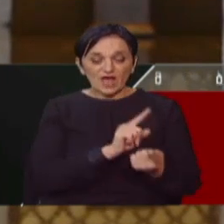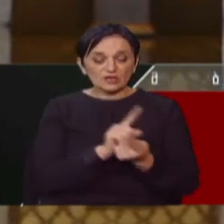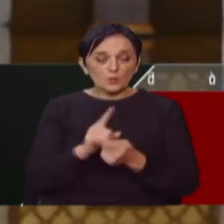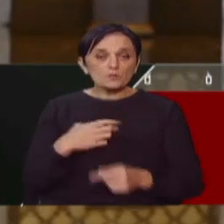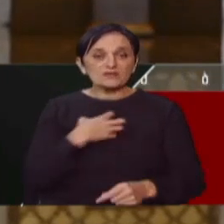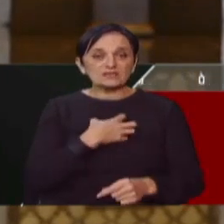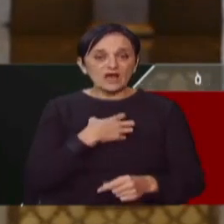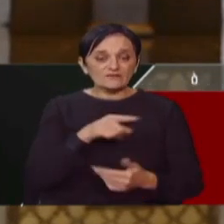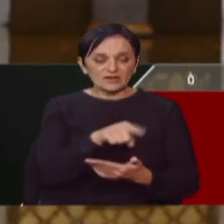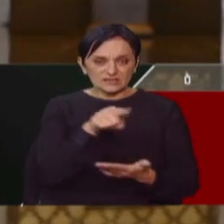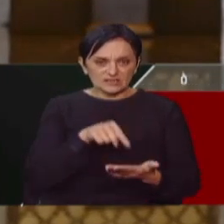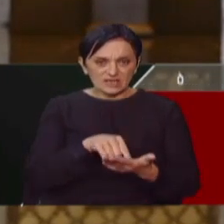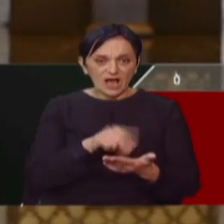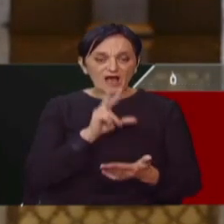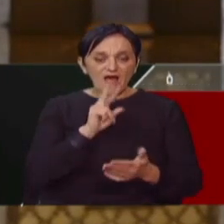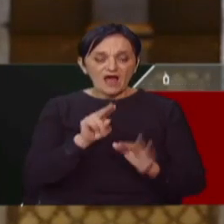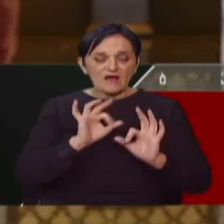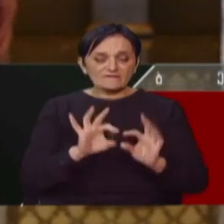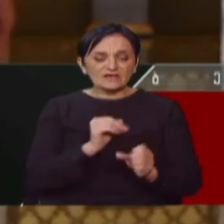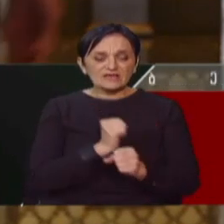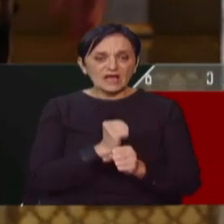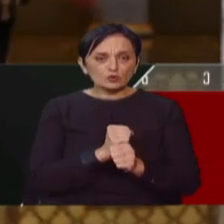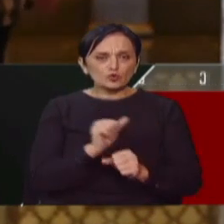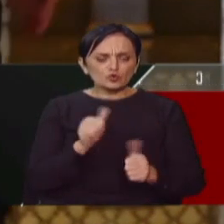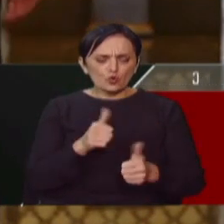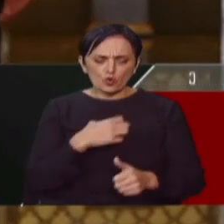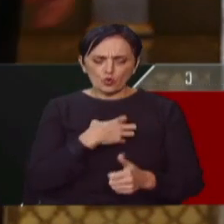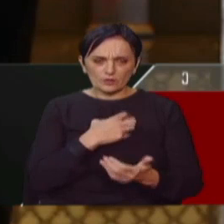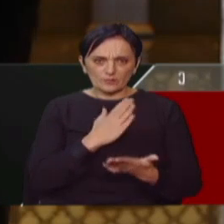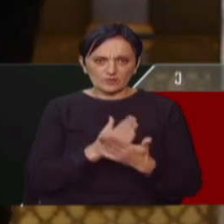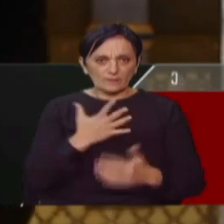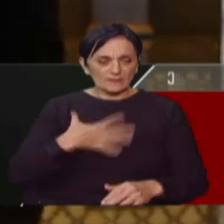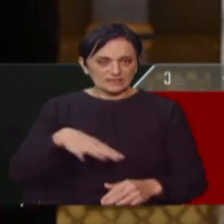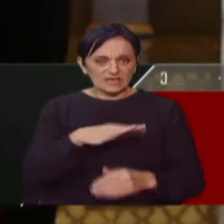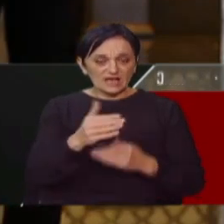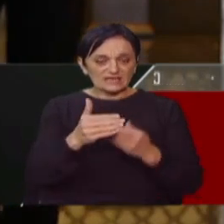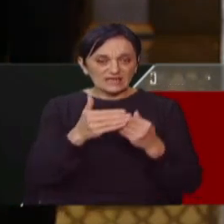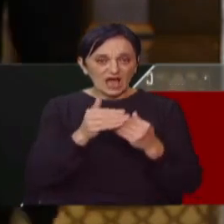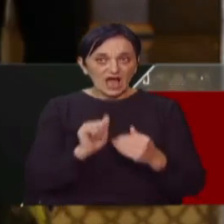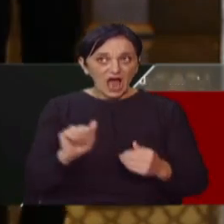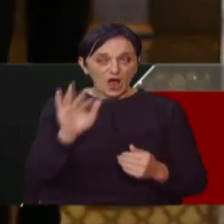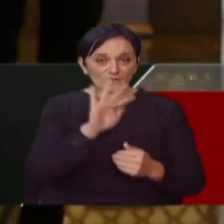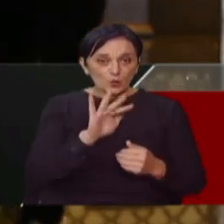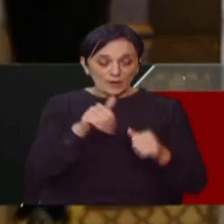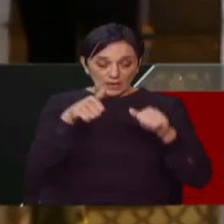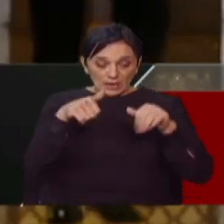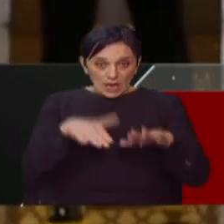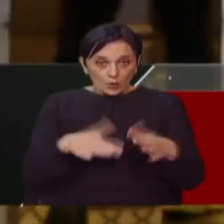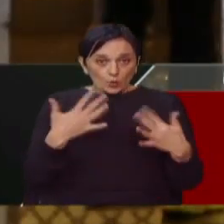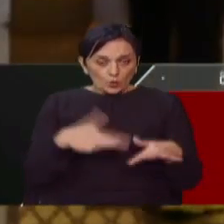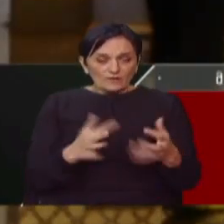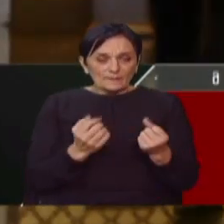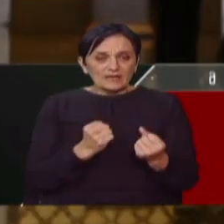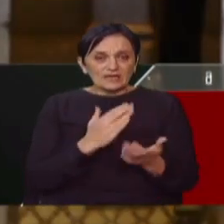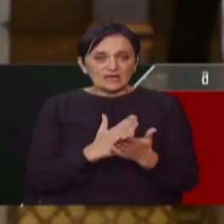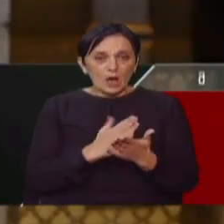მთავარი საკითხი და აქცენტი კეთდებოდა იმაზე, რამდენად მნიშვნელოვანია, რომ საქართველო დაუახლოვდეს ევროპას. გადაწყვეტილება უკვე